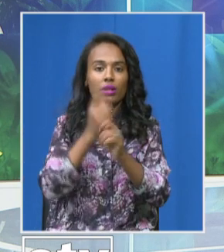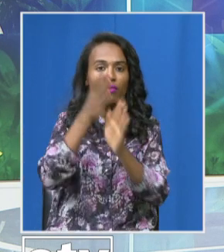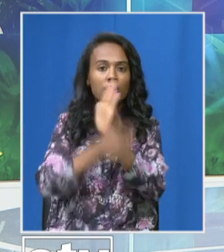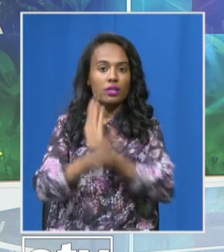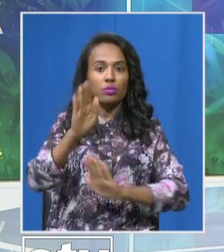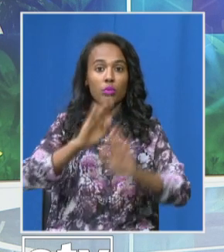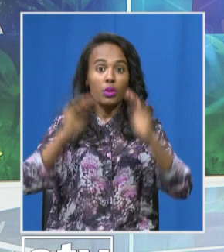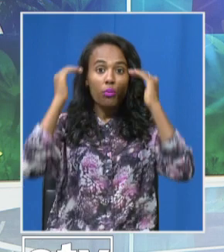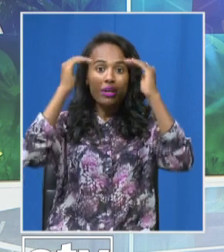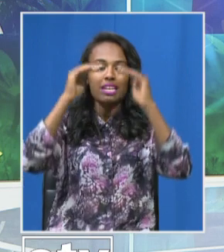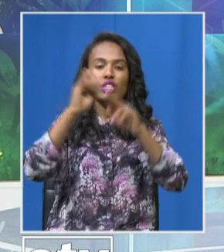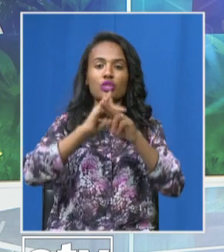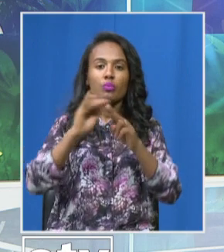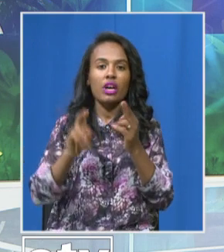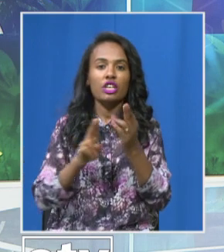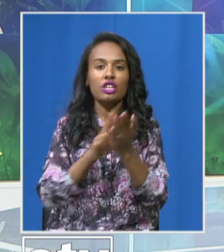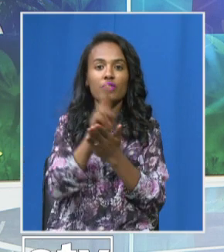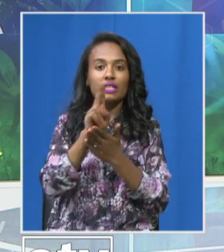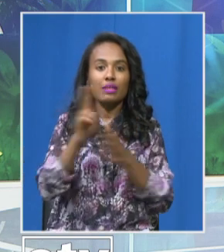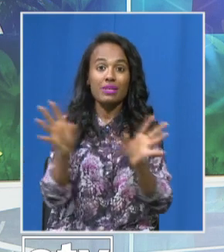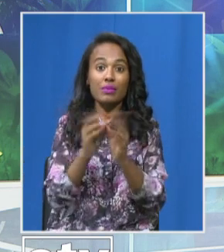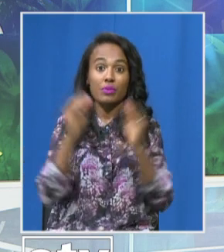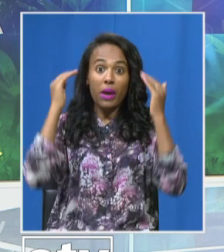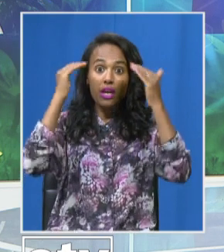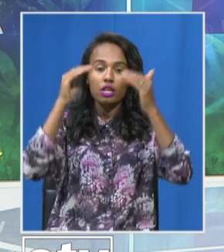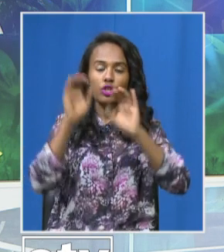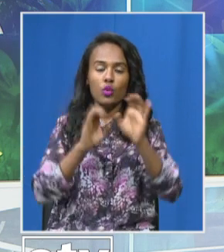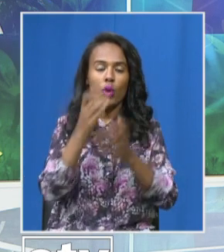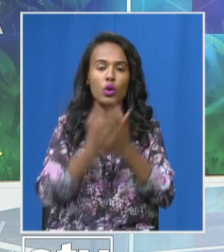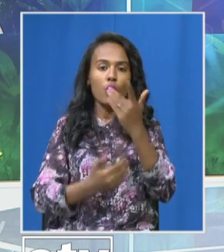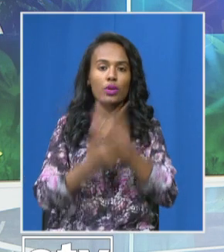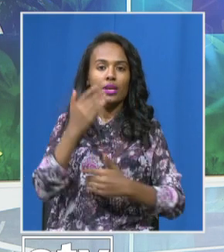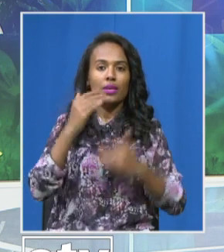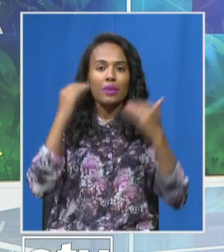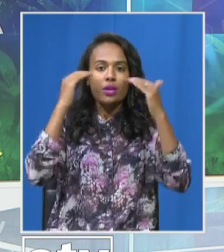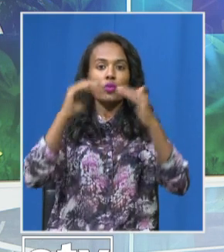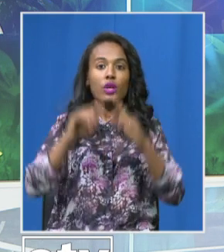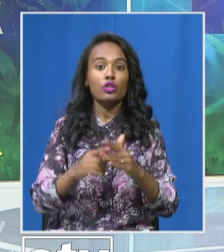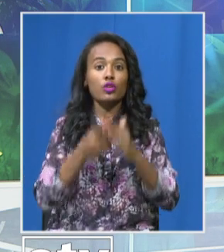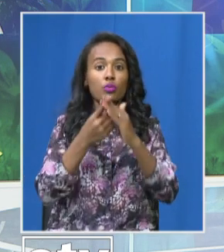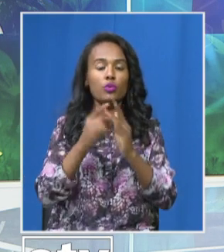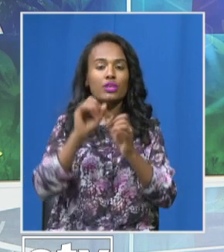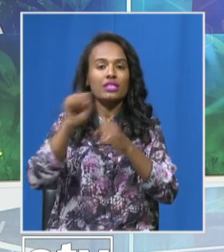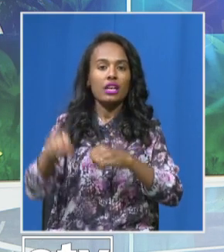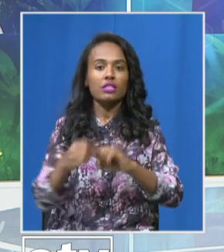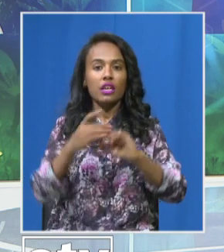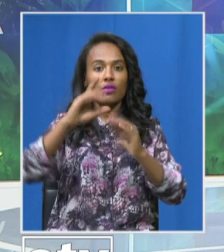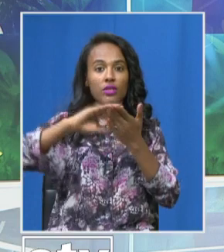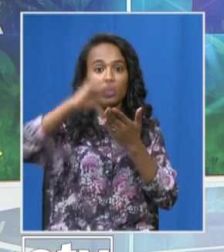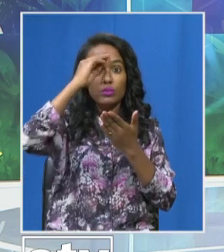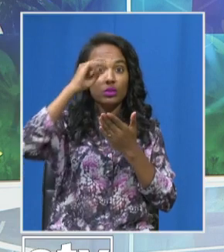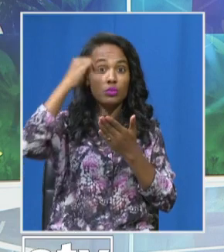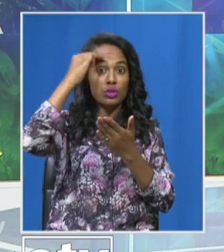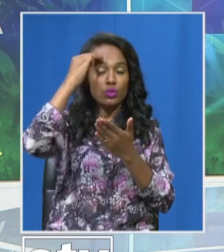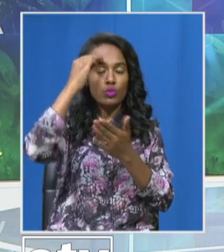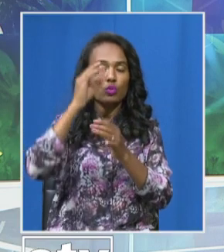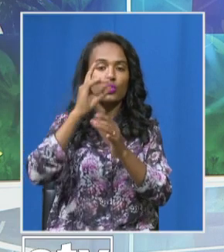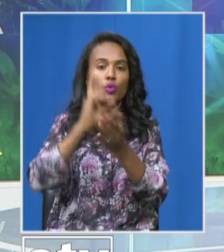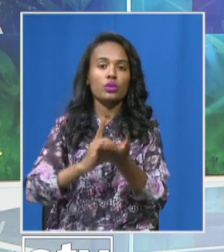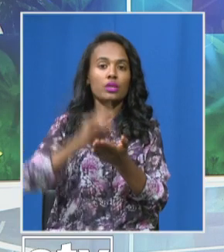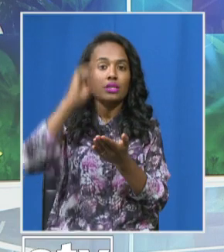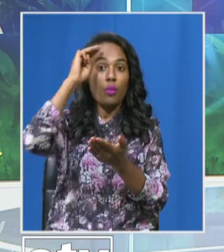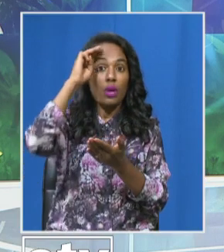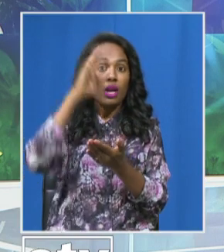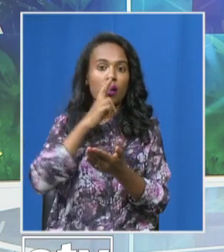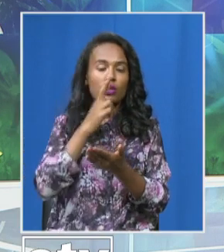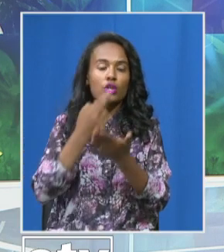ግምገማ መድረክ በጅማ ዩኒቨርሲቲ የመሰብሰቢያ አዳራሽ ተካሂዷል። የውይይት መድረኩን በንግግር ያስጀመሩት ደግሞ የሳይንስና ከፍተኛ ትምህርት ሚኒስትሩ ዶክተር ሳሙኤል ውርቃቱ